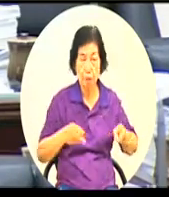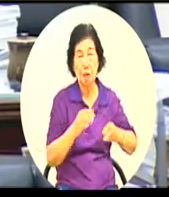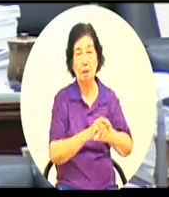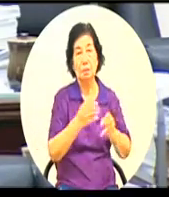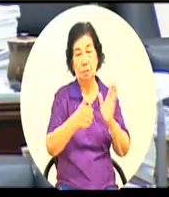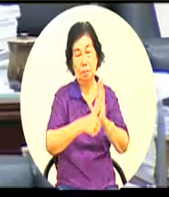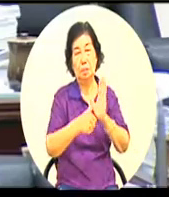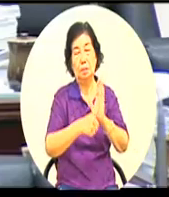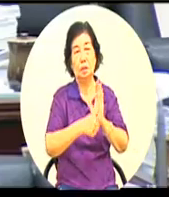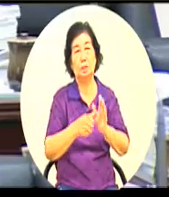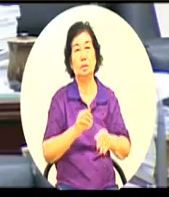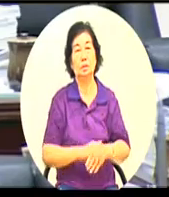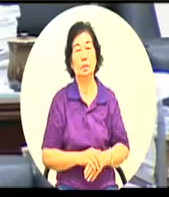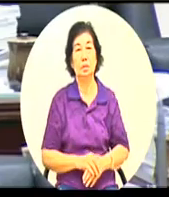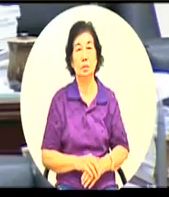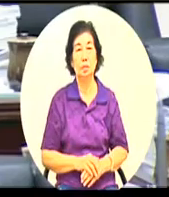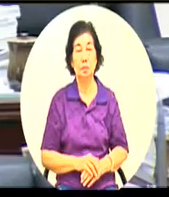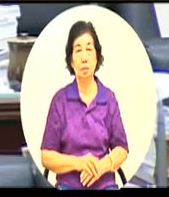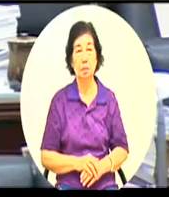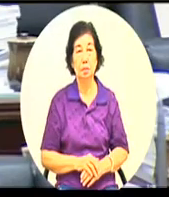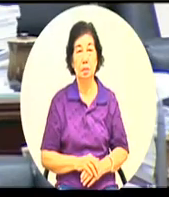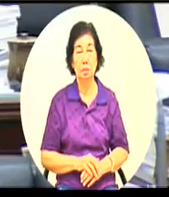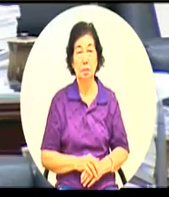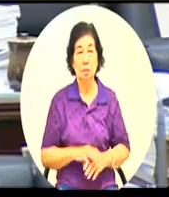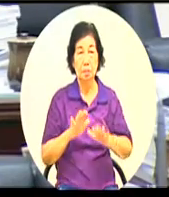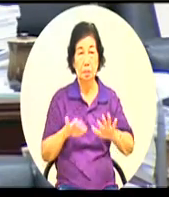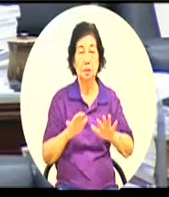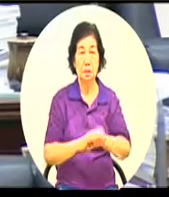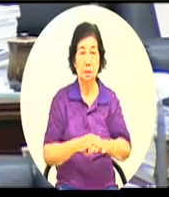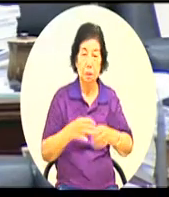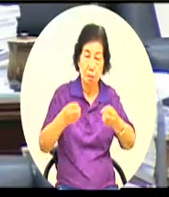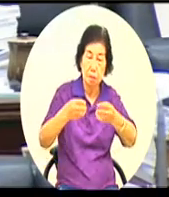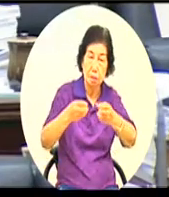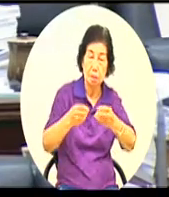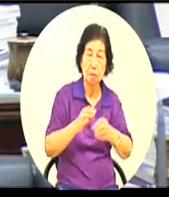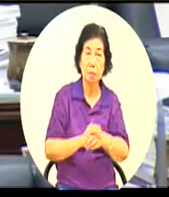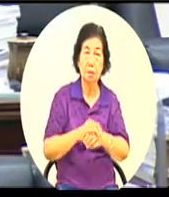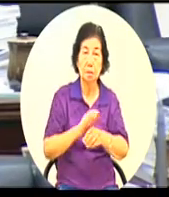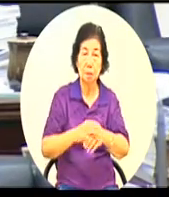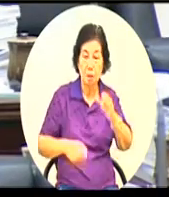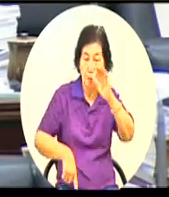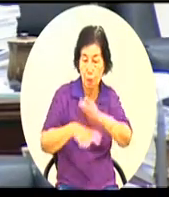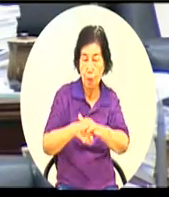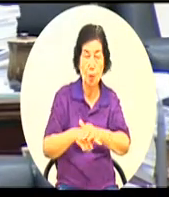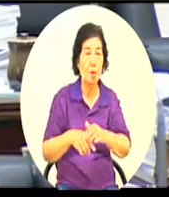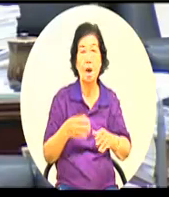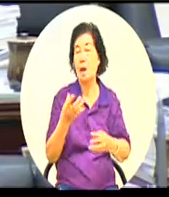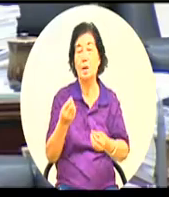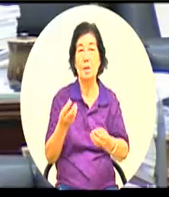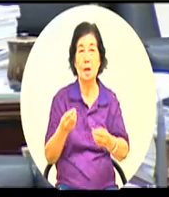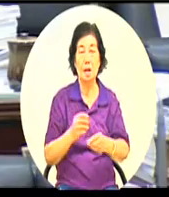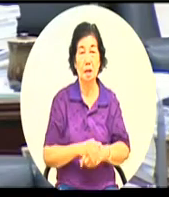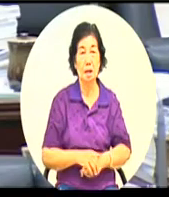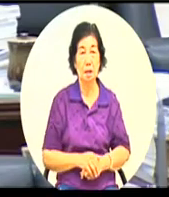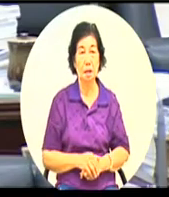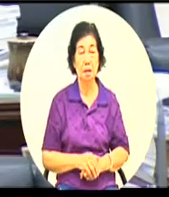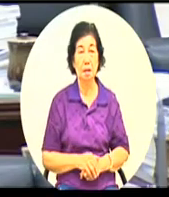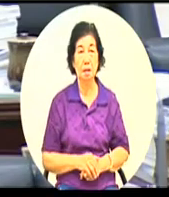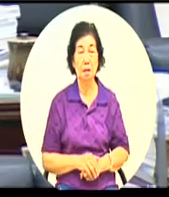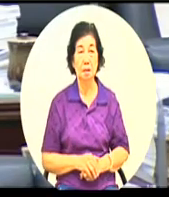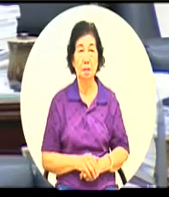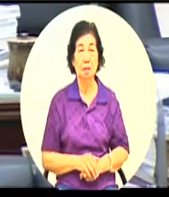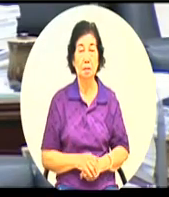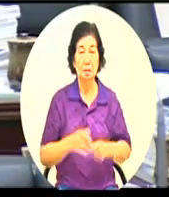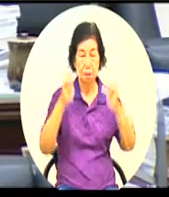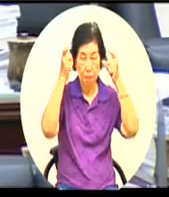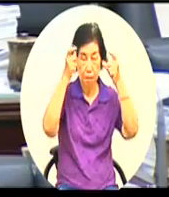啊。我即马要讲，你着讲你无违法，当然啦，啊，你也看高